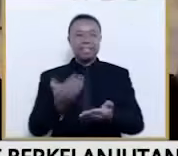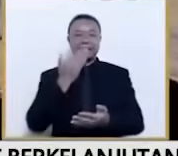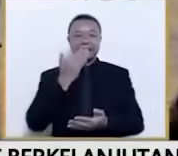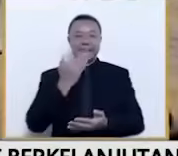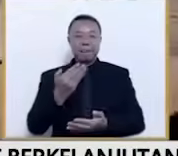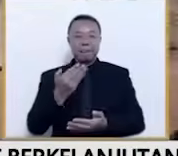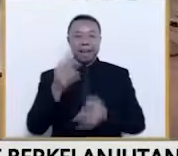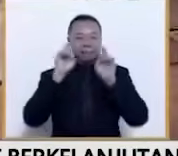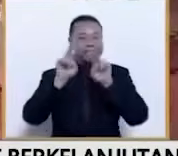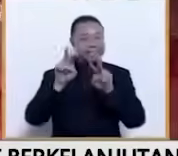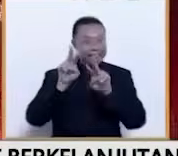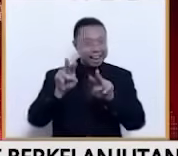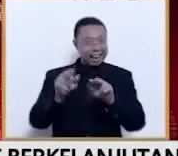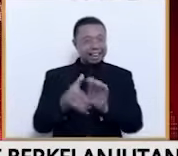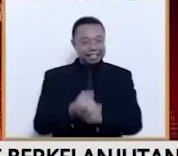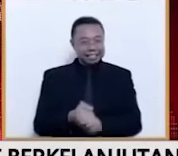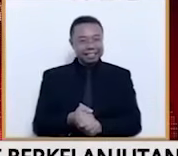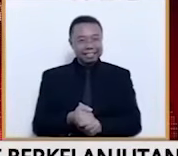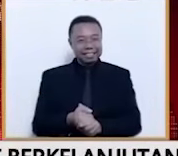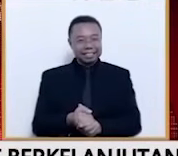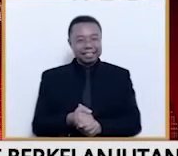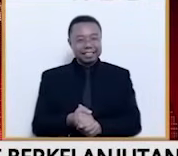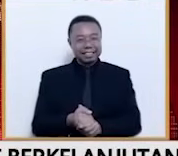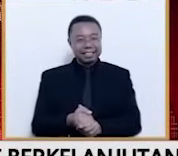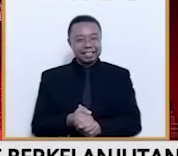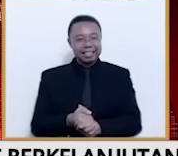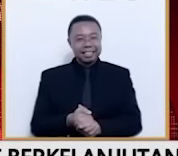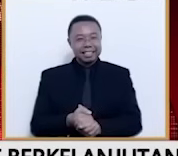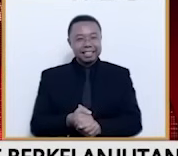Selamat menyaksikan.